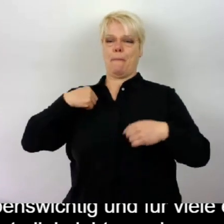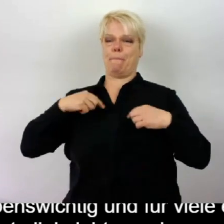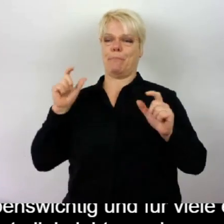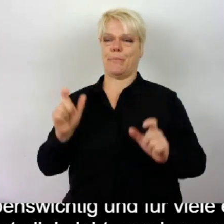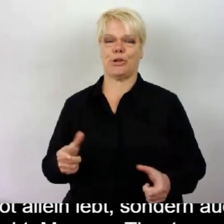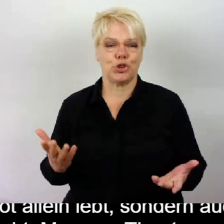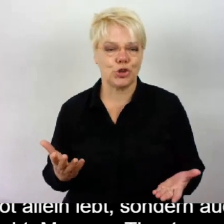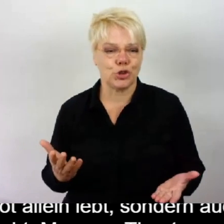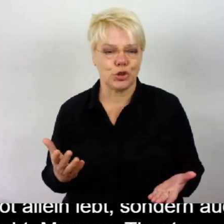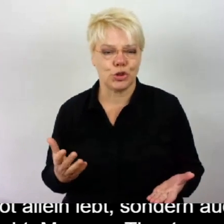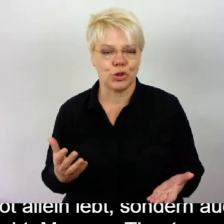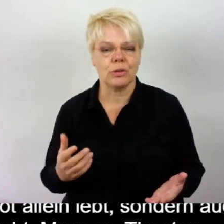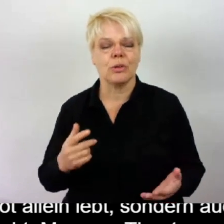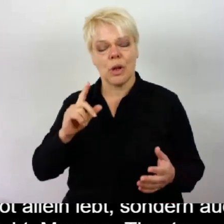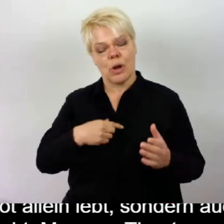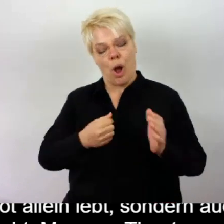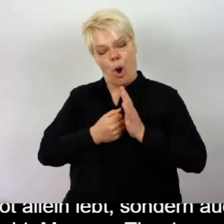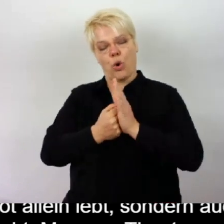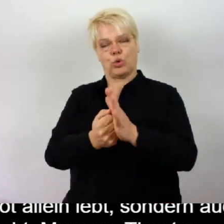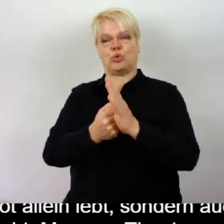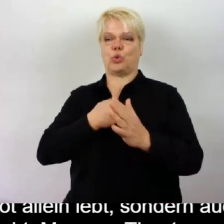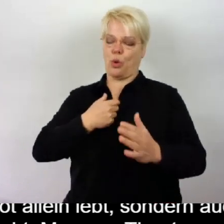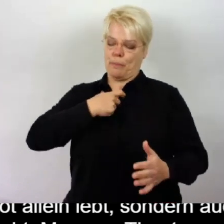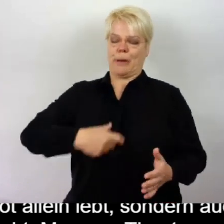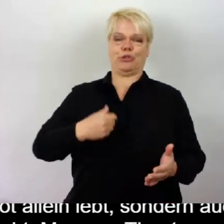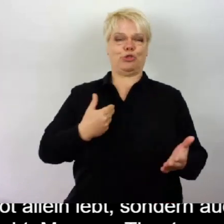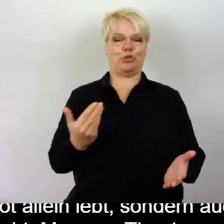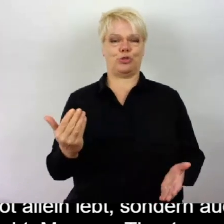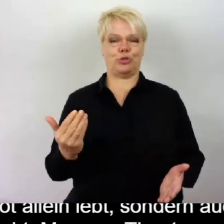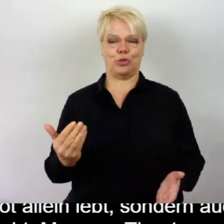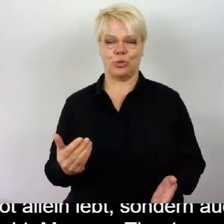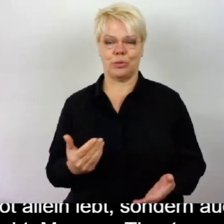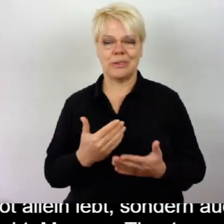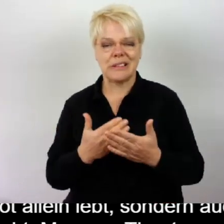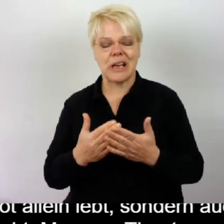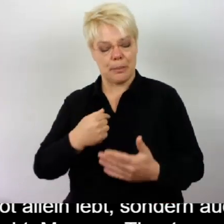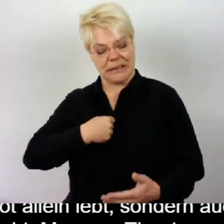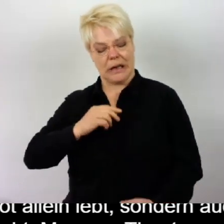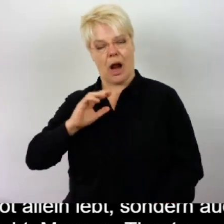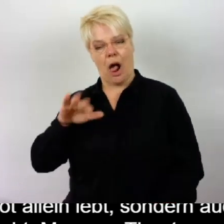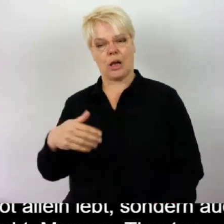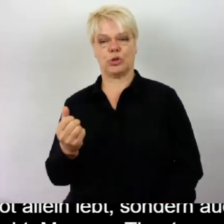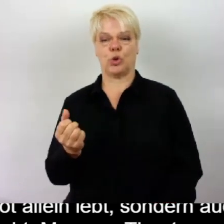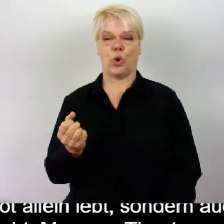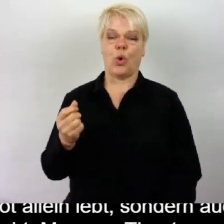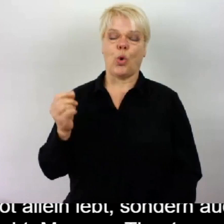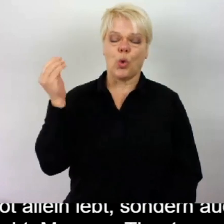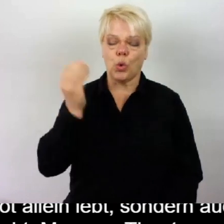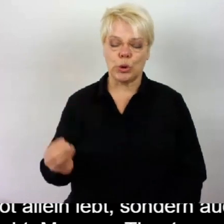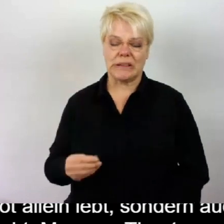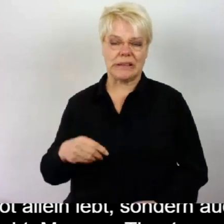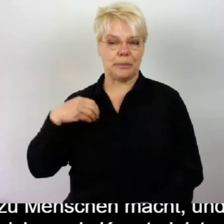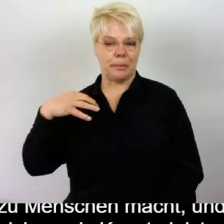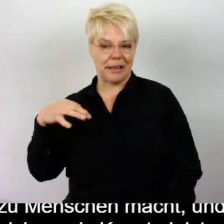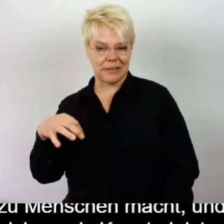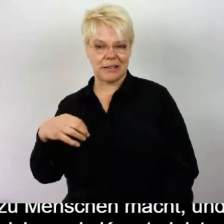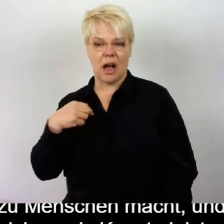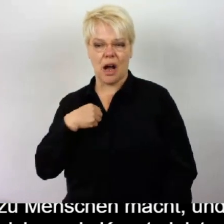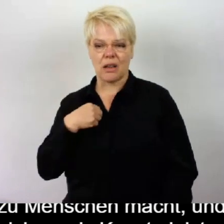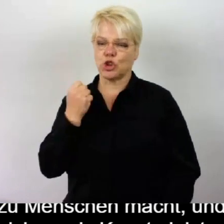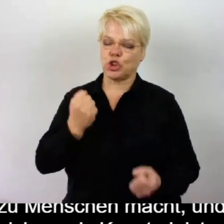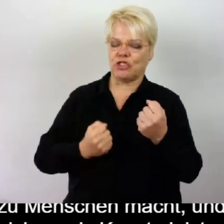die Mitarbeiterinnen und Mitarbeiter nicht gefährdet werden. Und natürlich spüren wir jetzt nach fast 2 Monaten, dass